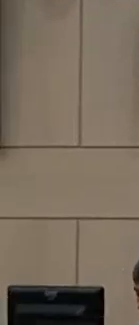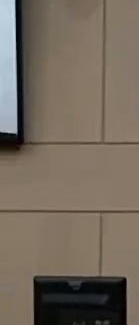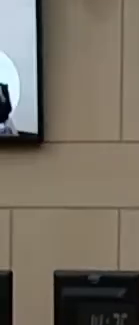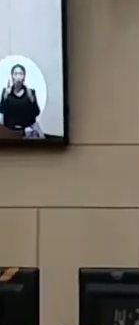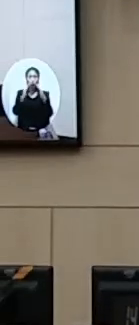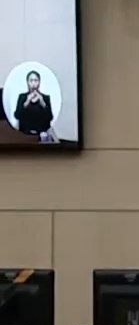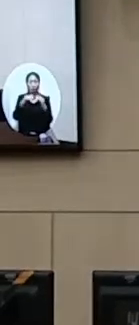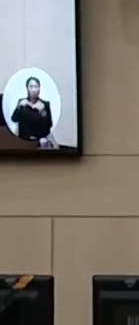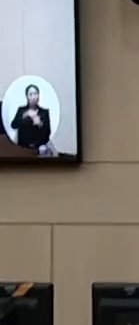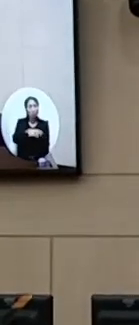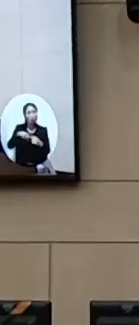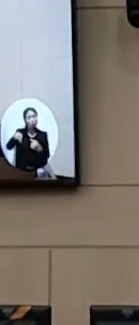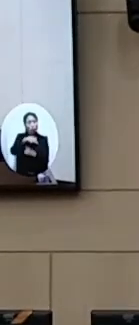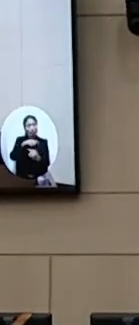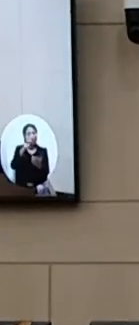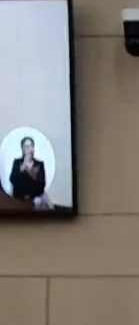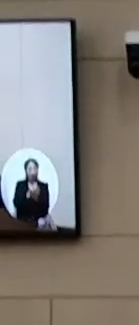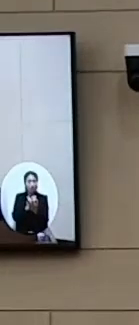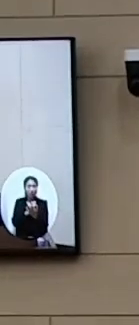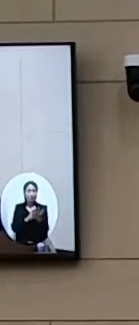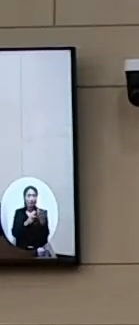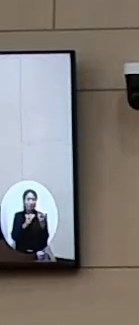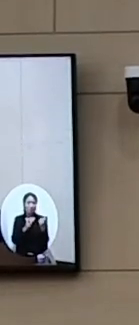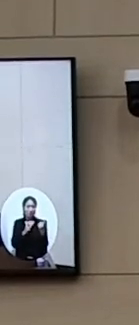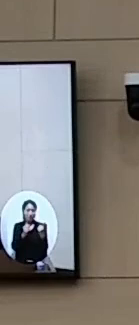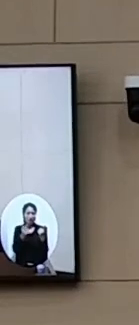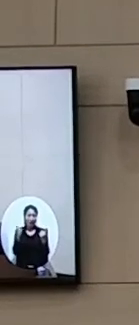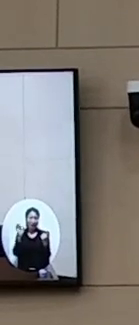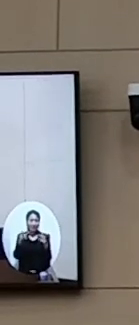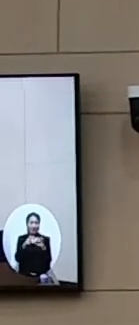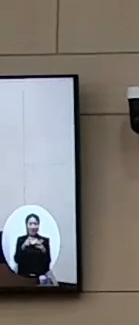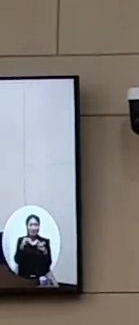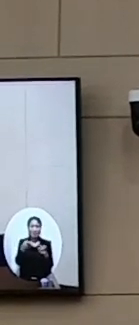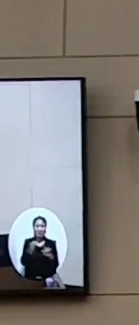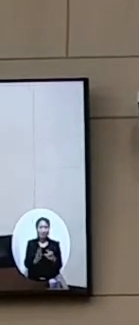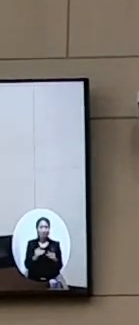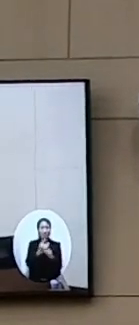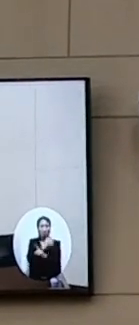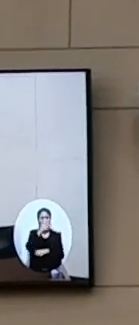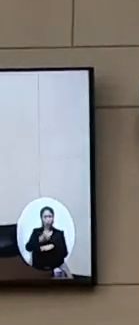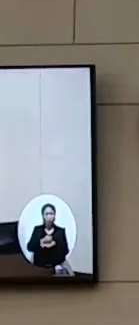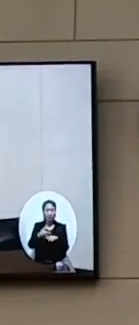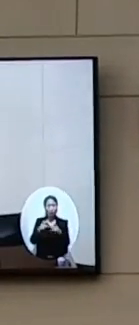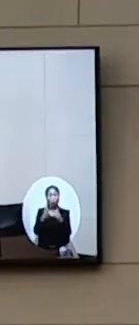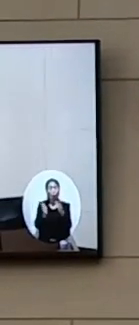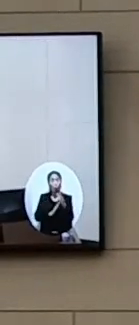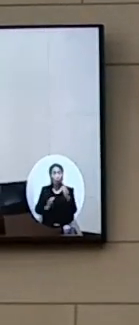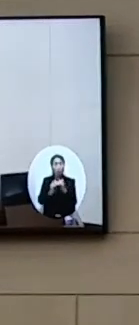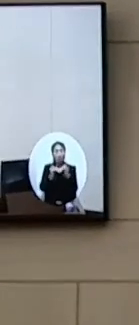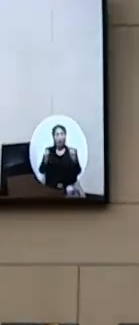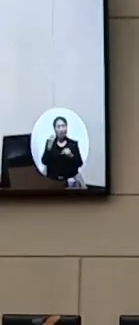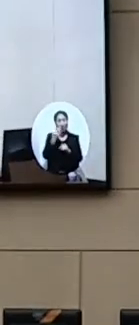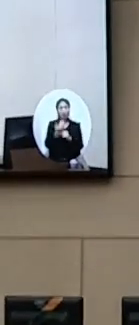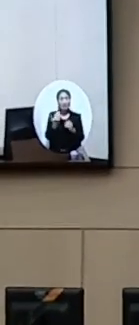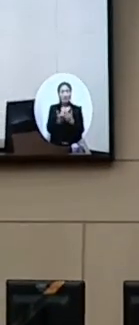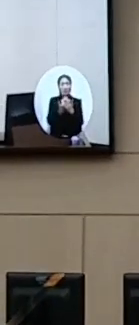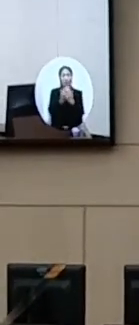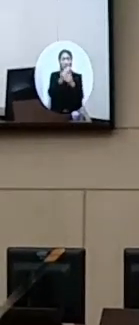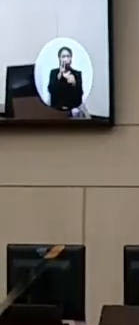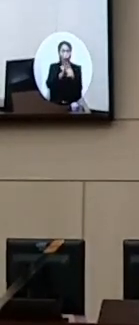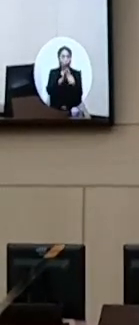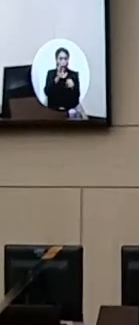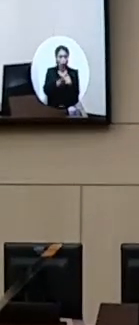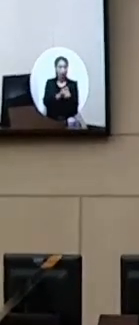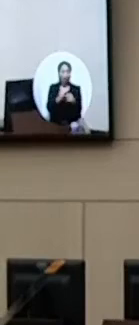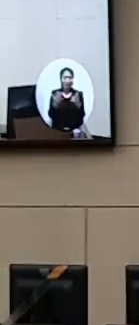증액 운영 조례안, 의사협정 제11항 장애 등급제 개편에 따른 안동시 장애인 공무원 편의지원 조례 등